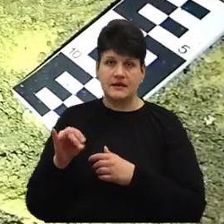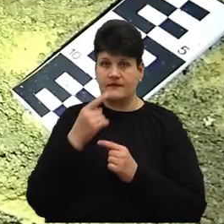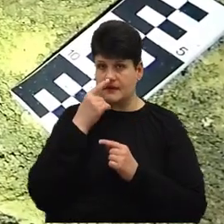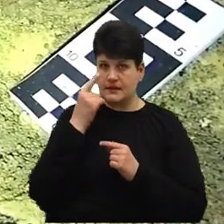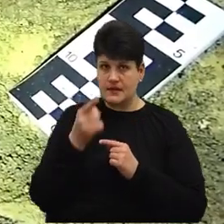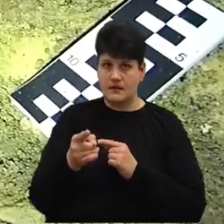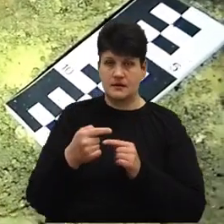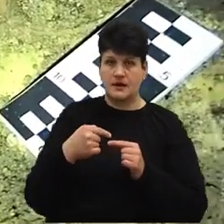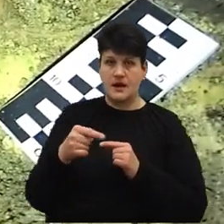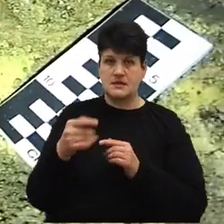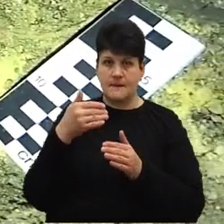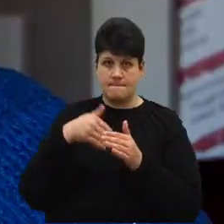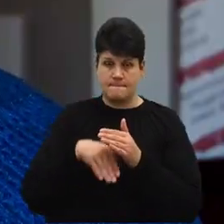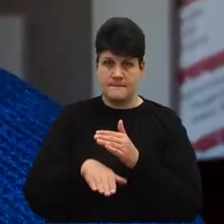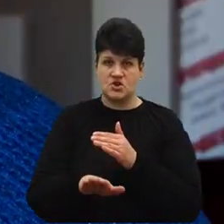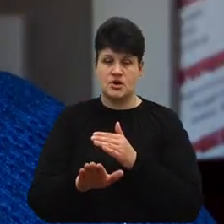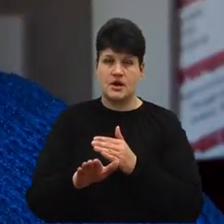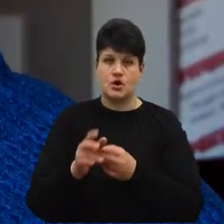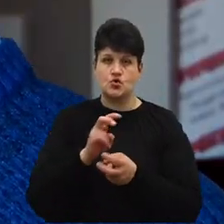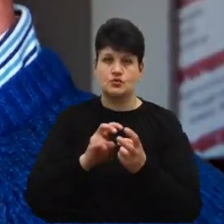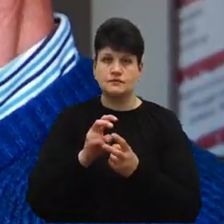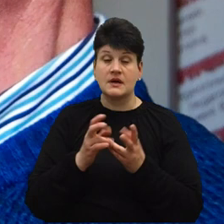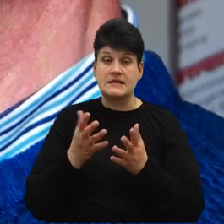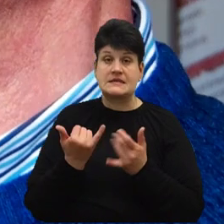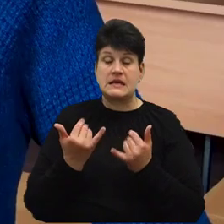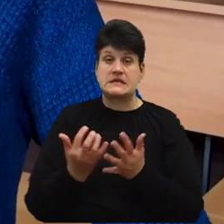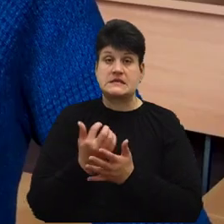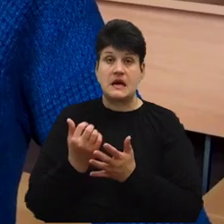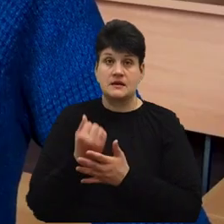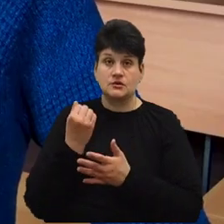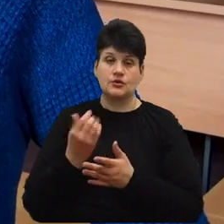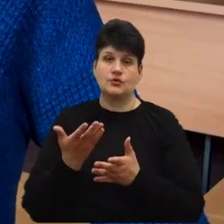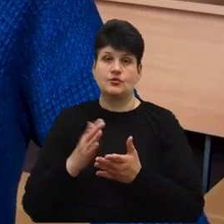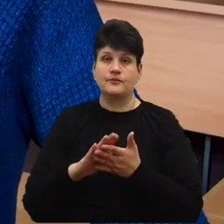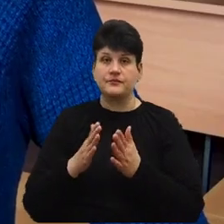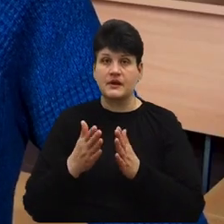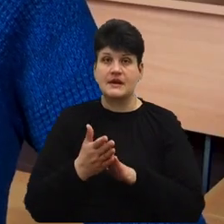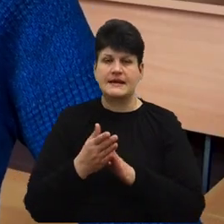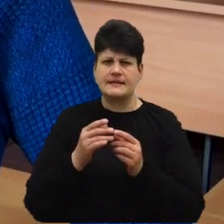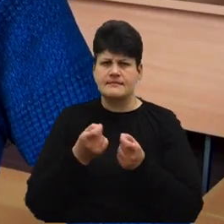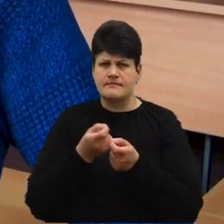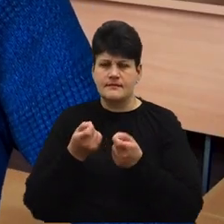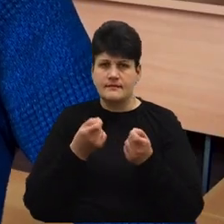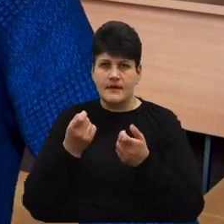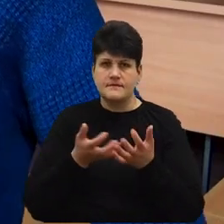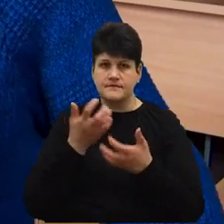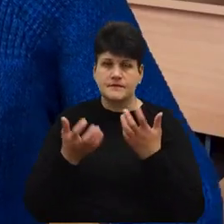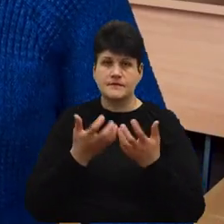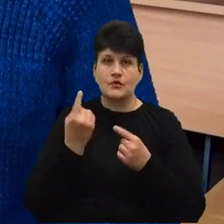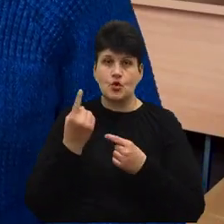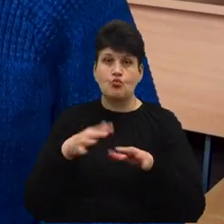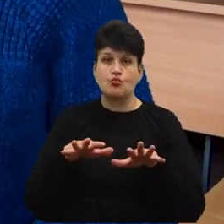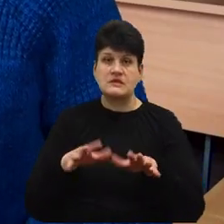печери розчищає щойно знайдені артефакти. Каже, зараз знахідки консервують, згодом будуть їх детальніше досліджувати. В одному місці